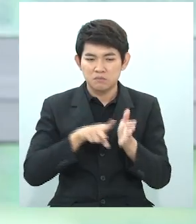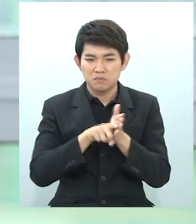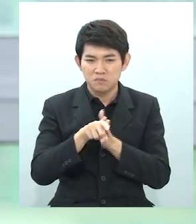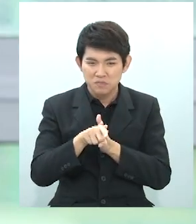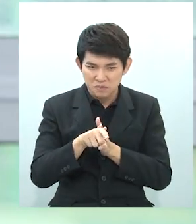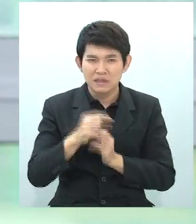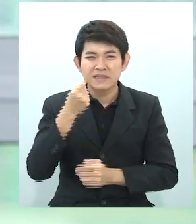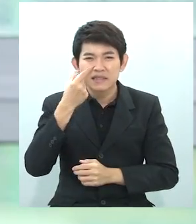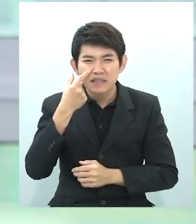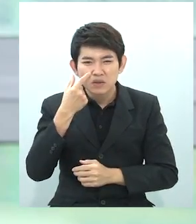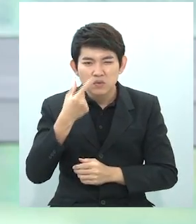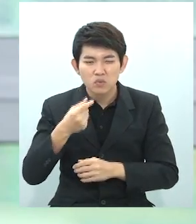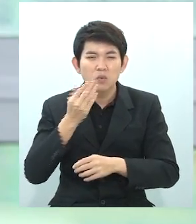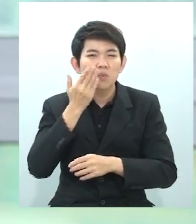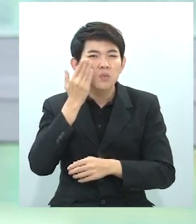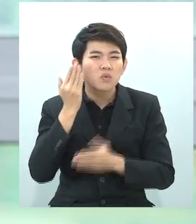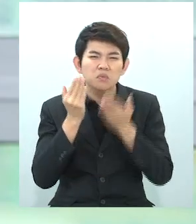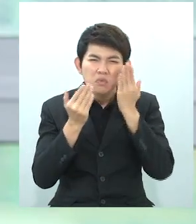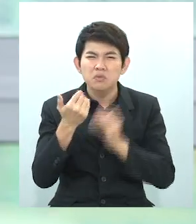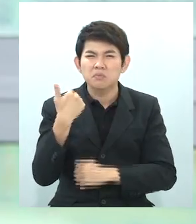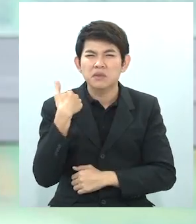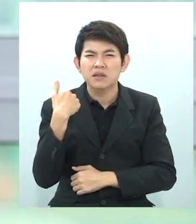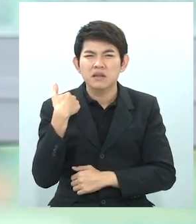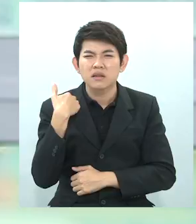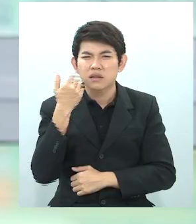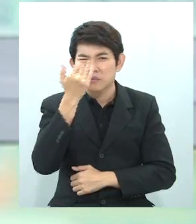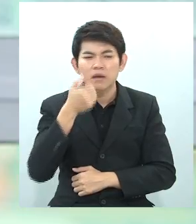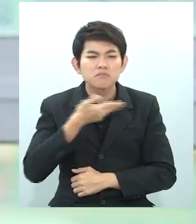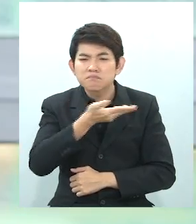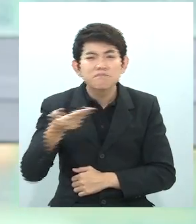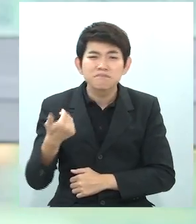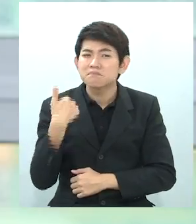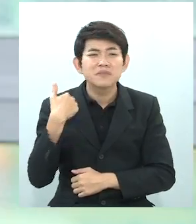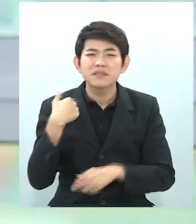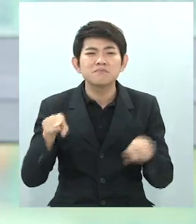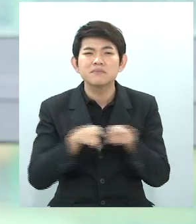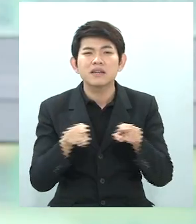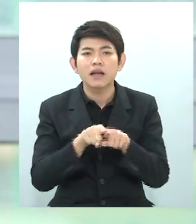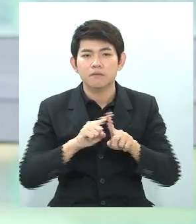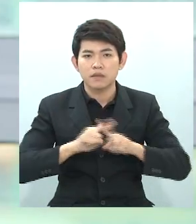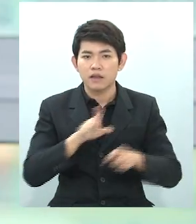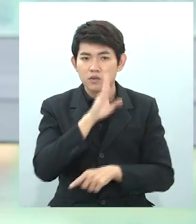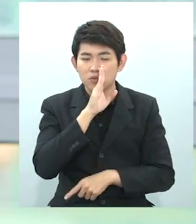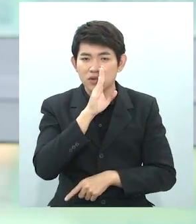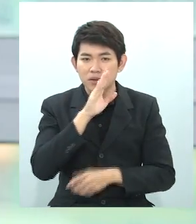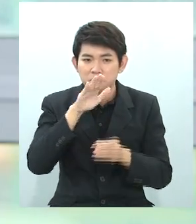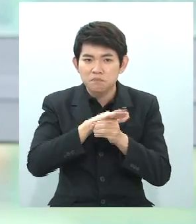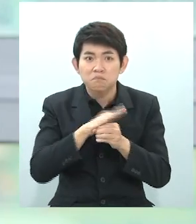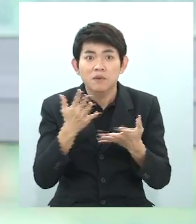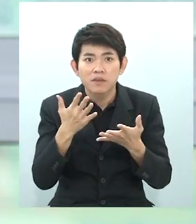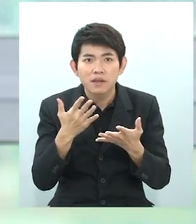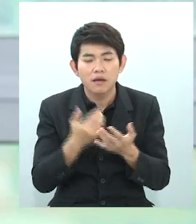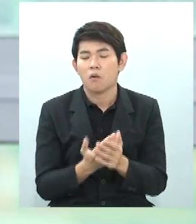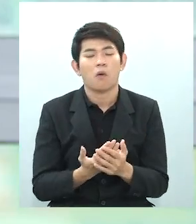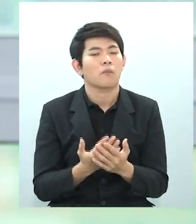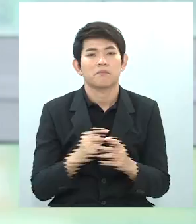แต่ก็เป็นเชื้อที่อยู่ในผิวของคนปกติทุกคนจะมีเชื้อนี้อยู่แต่ถ้าไม่มีการอุดตัน ขาก็จะไม่ได้ทำให้เกิดอะไ